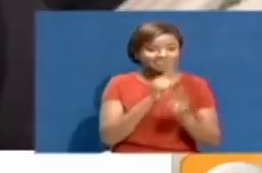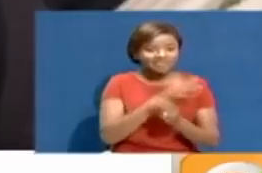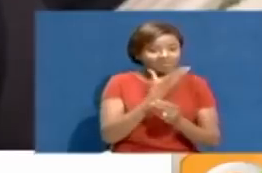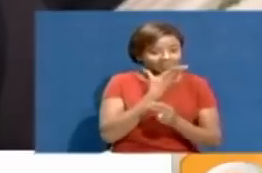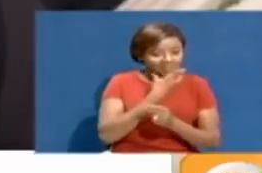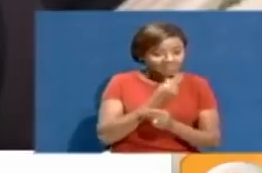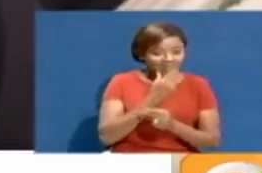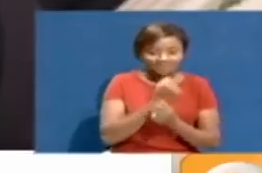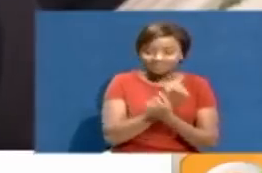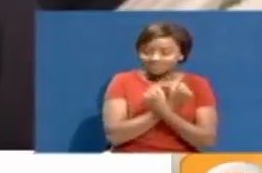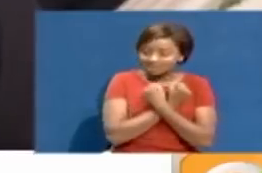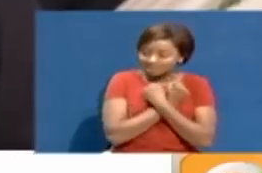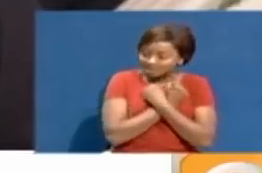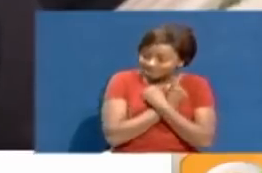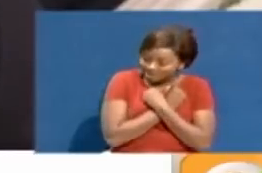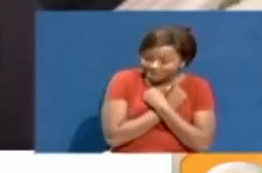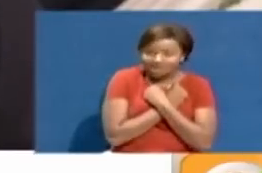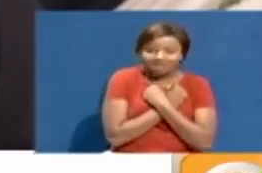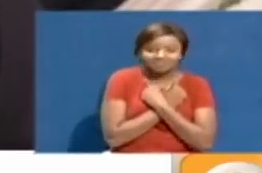loved our moms